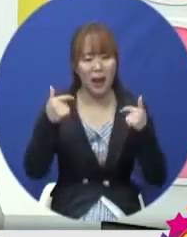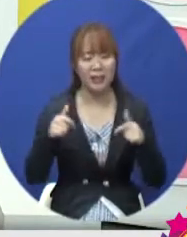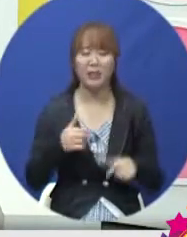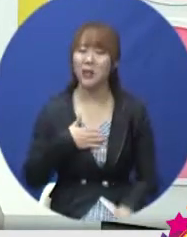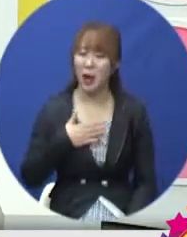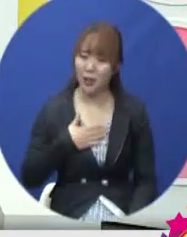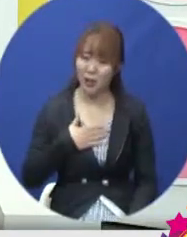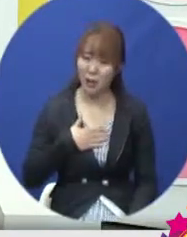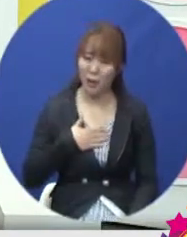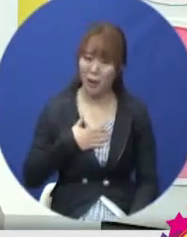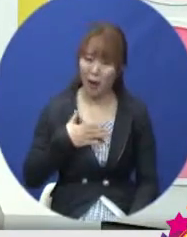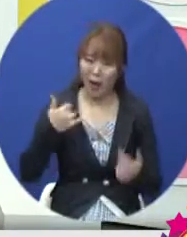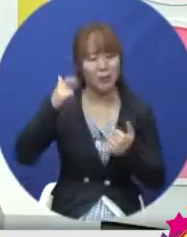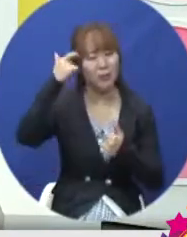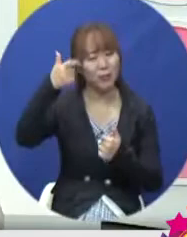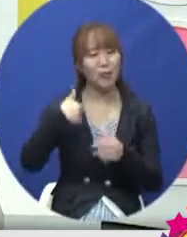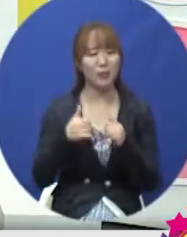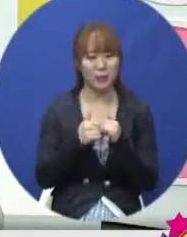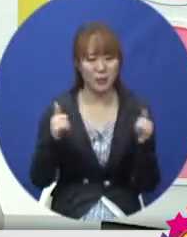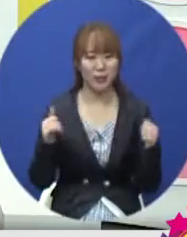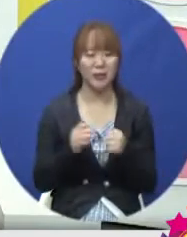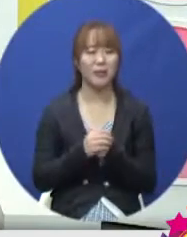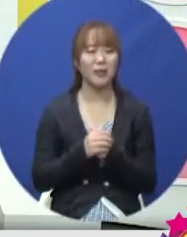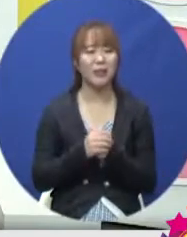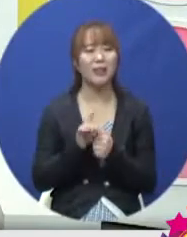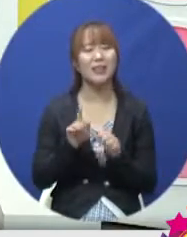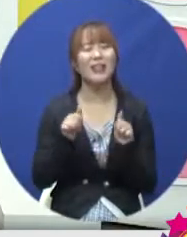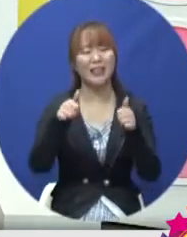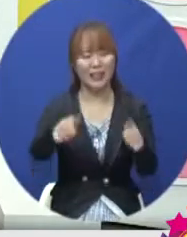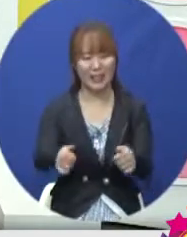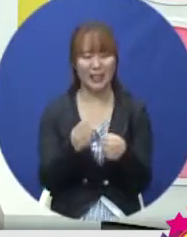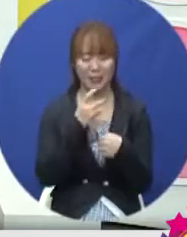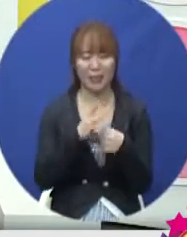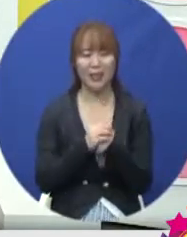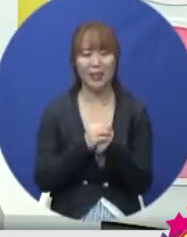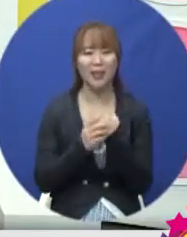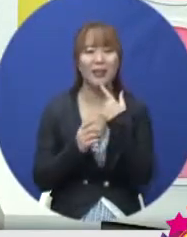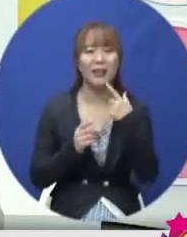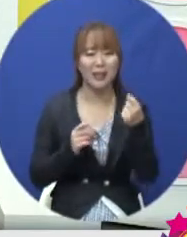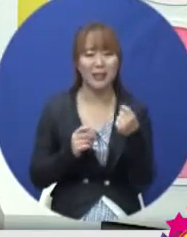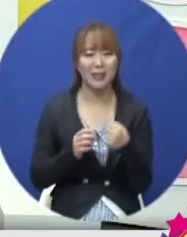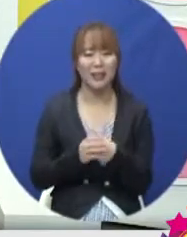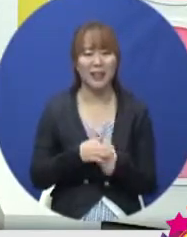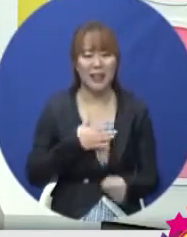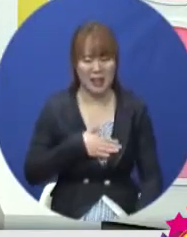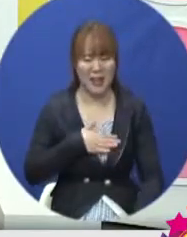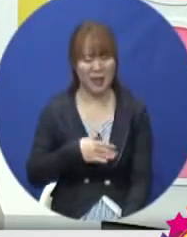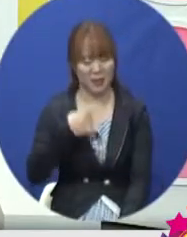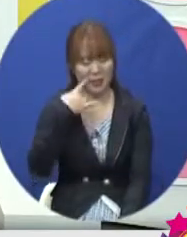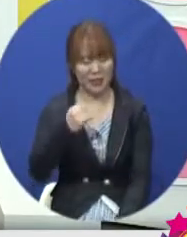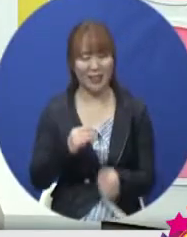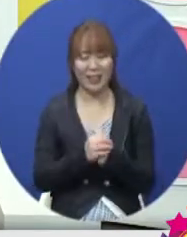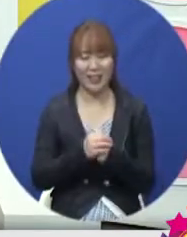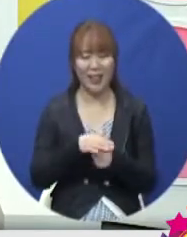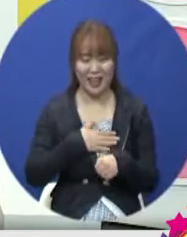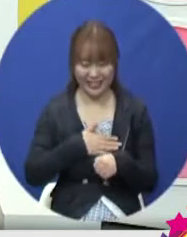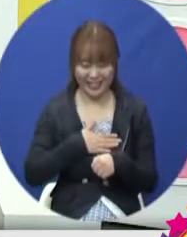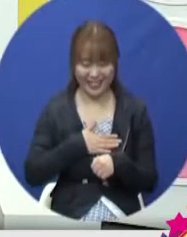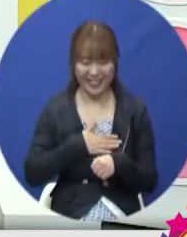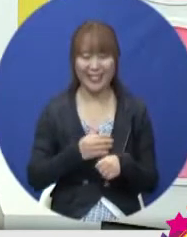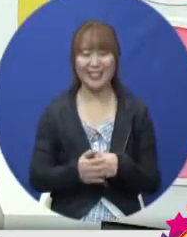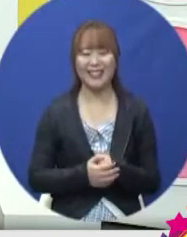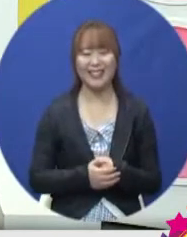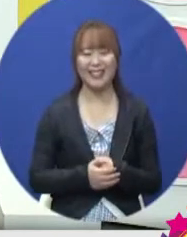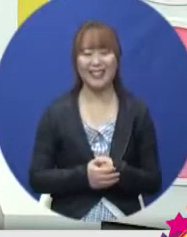저 아세요 항상 라고 물어보시는 분이시죠 아 그게 인사야 아 그러게요 네, 알아요 어머니 그래도 모른다고 삐지시고